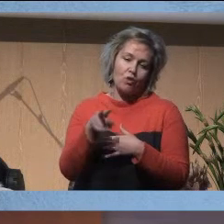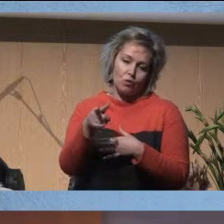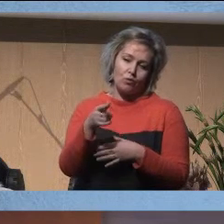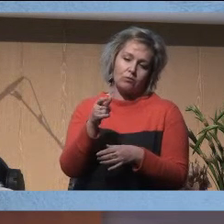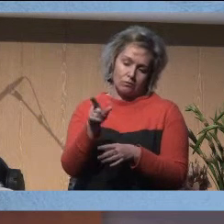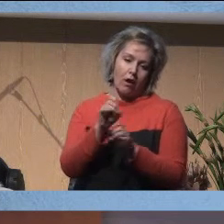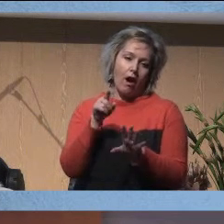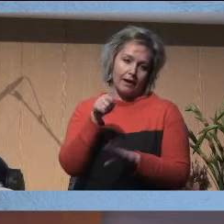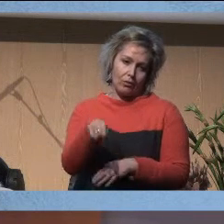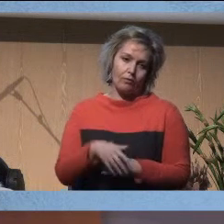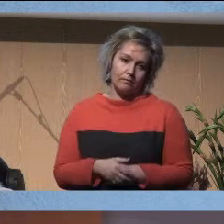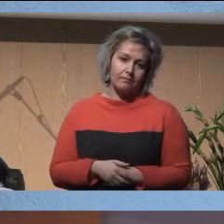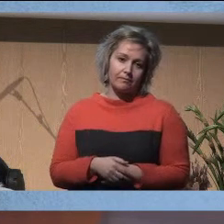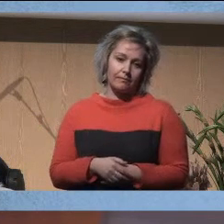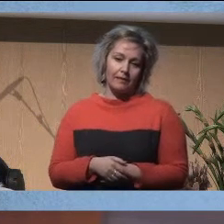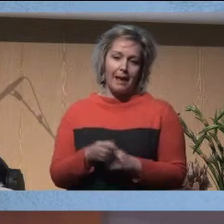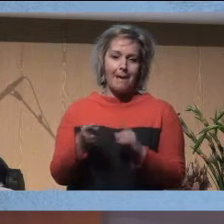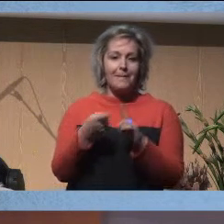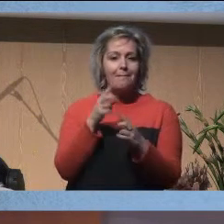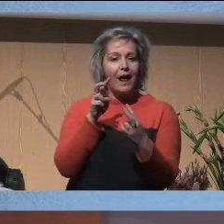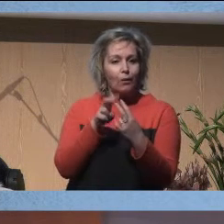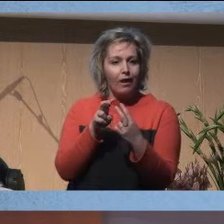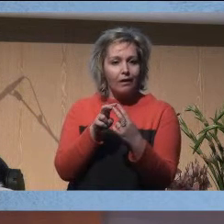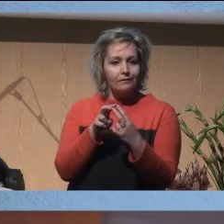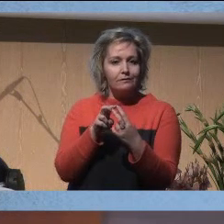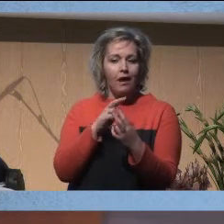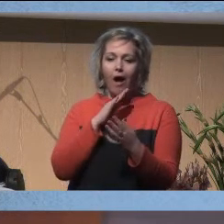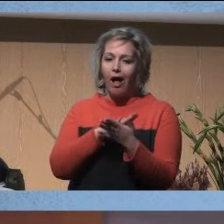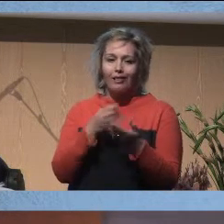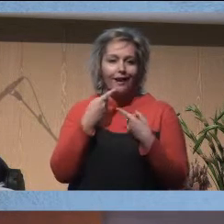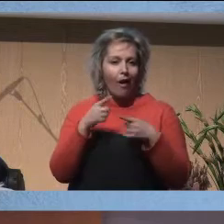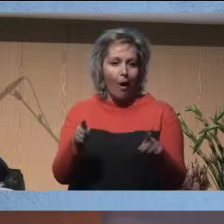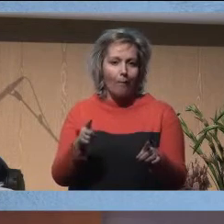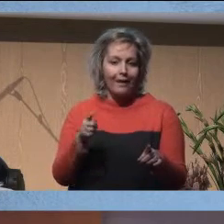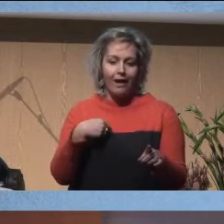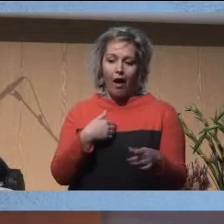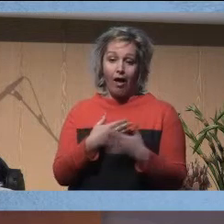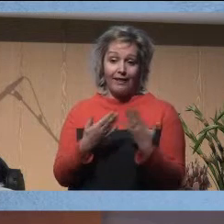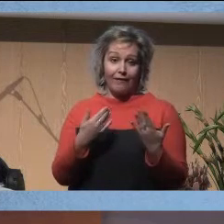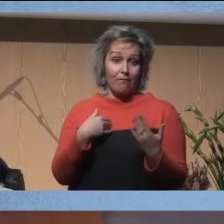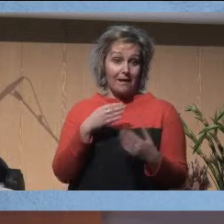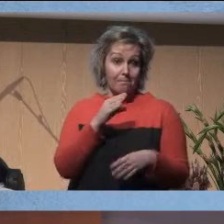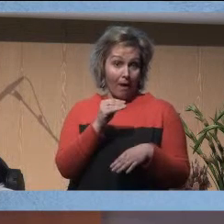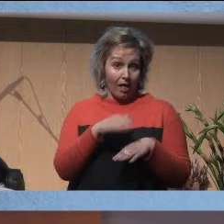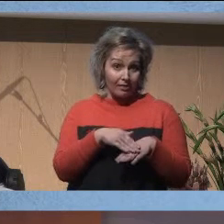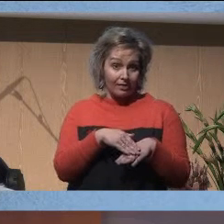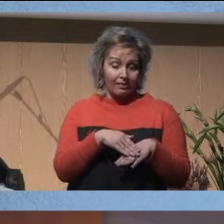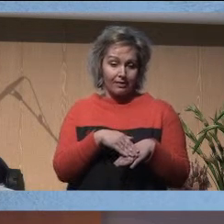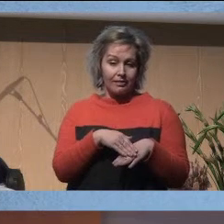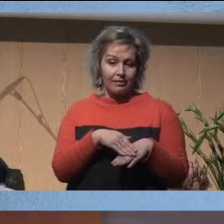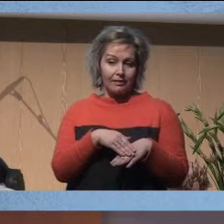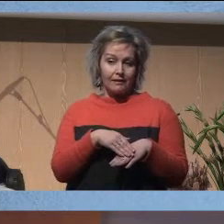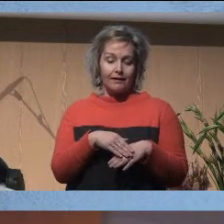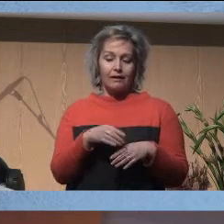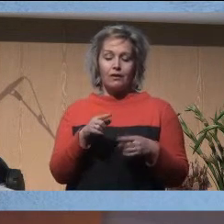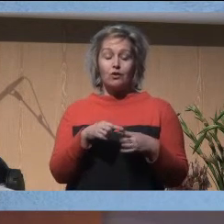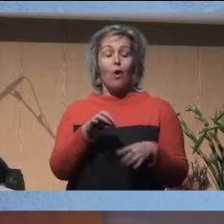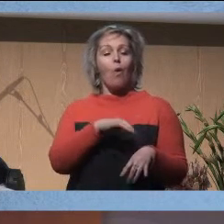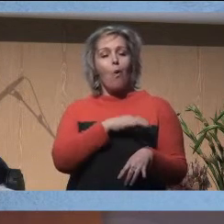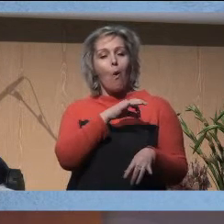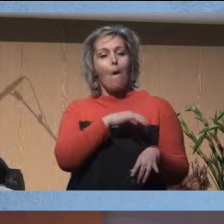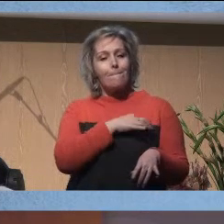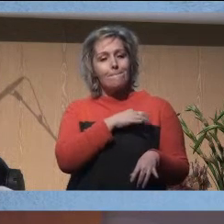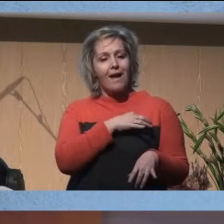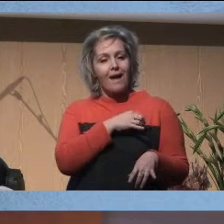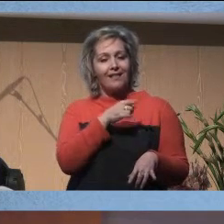kommer til å klare det. Primærkontakten ga aldri opp, jeg hadde ikke vært for mannen min. Så håpet,